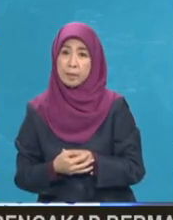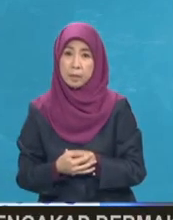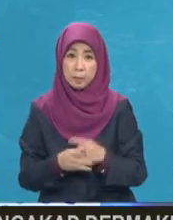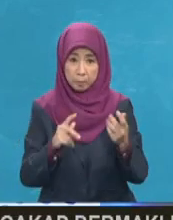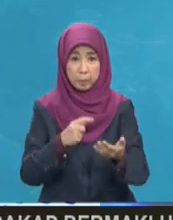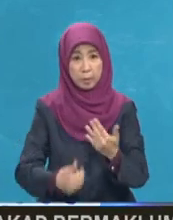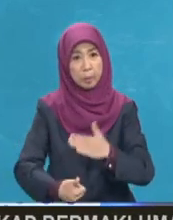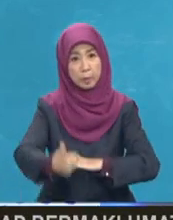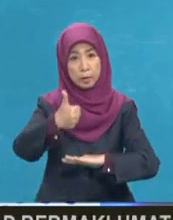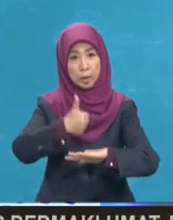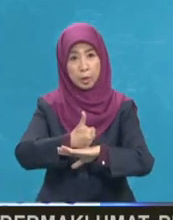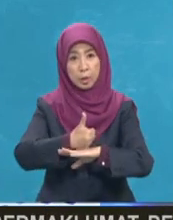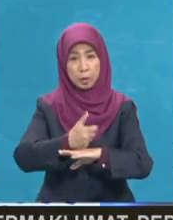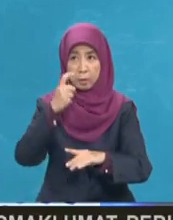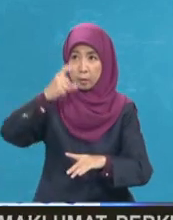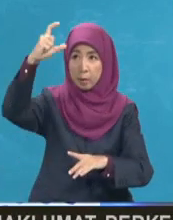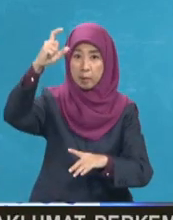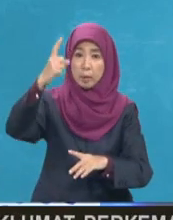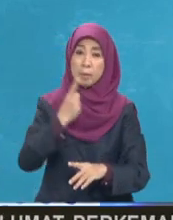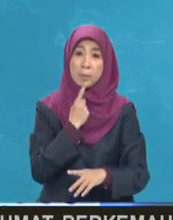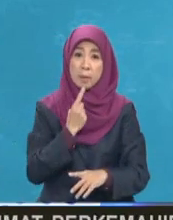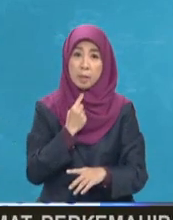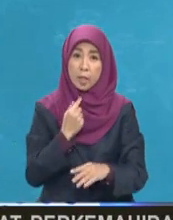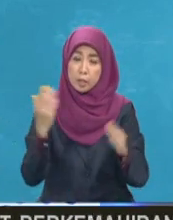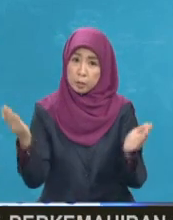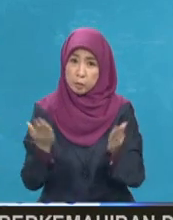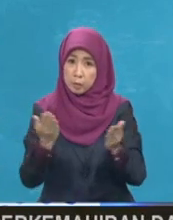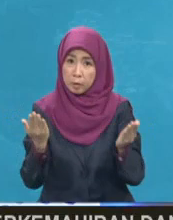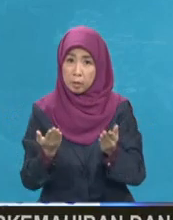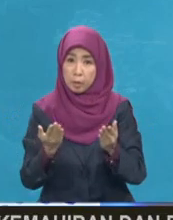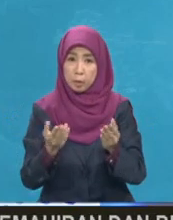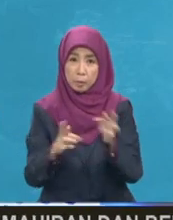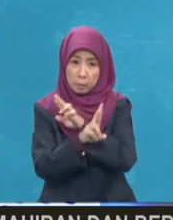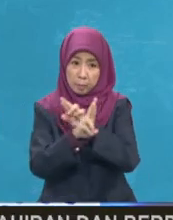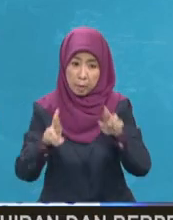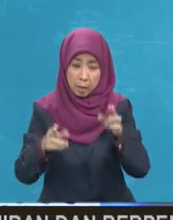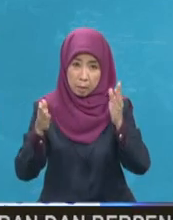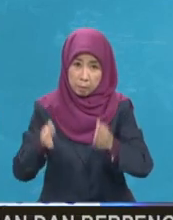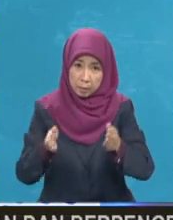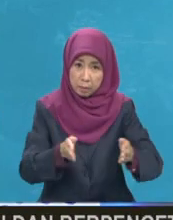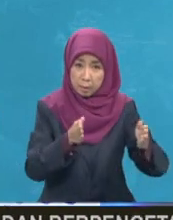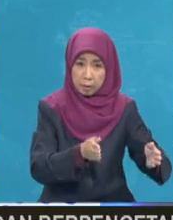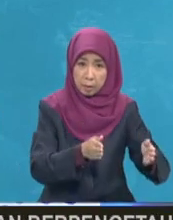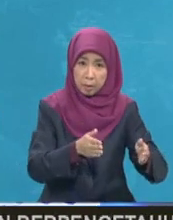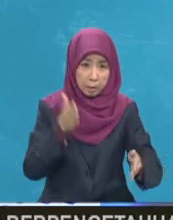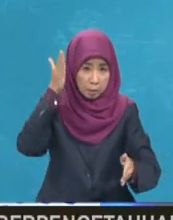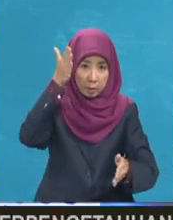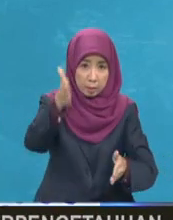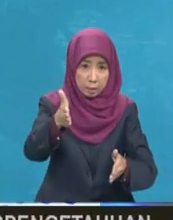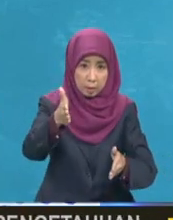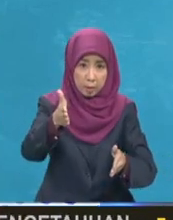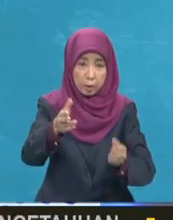Hai persatuan bulan sabit Merah negara Brunei Darussalam disuruh untuk mempersiapkan plan bertindak jangka panjang untuk